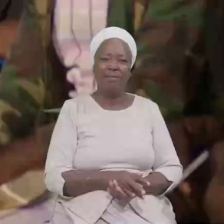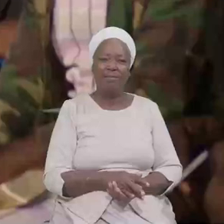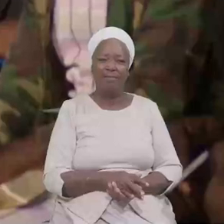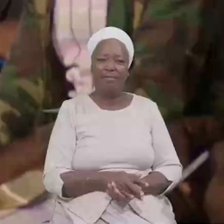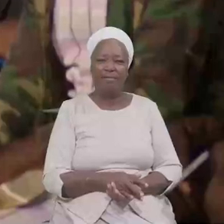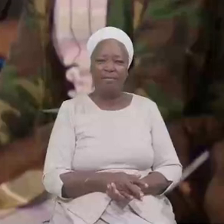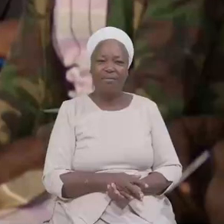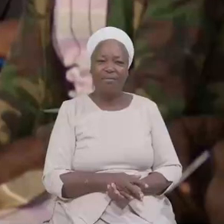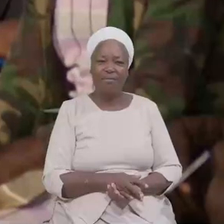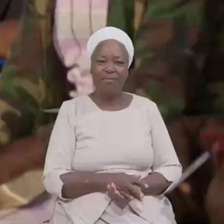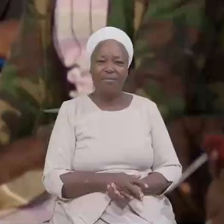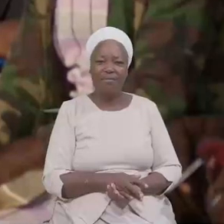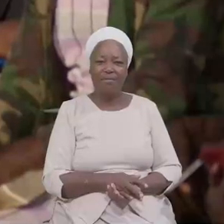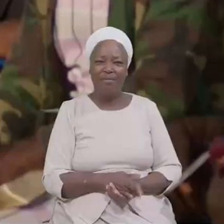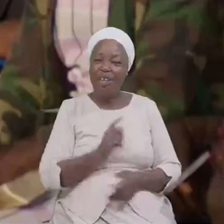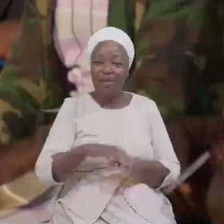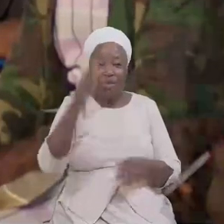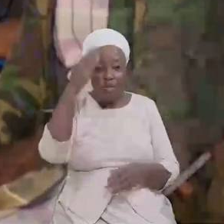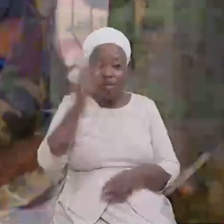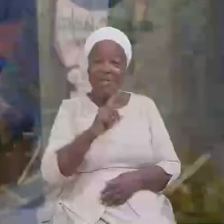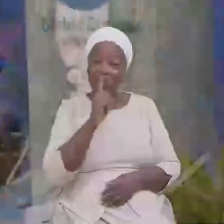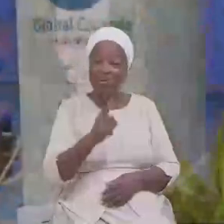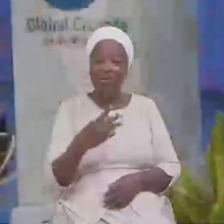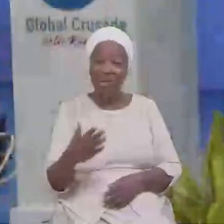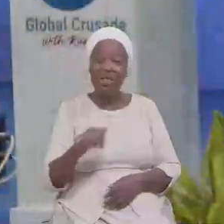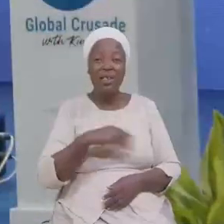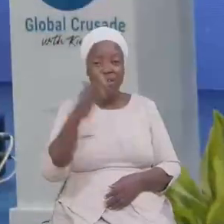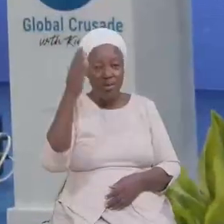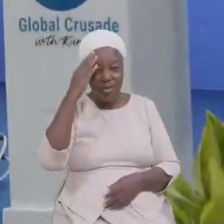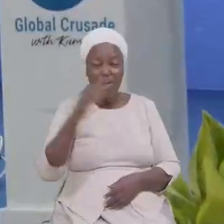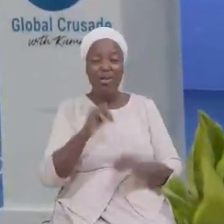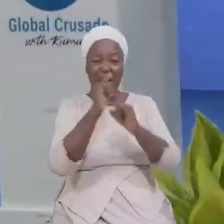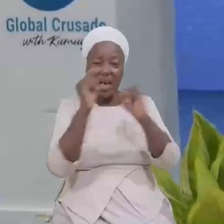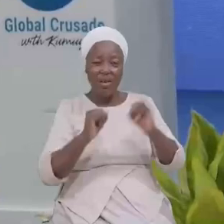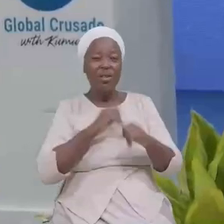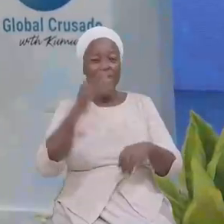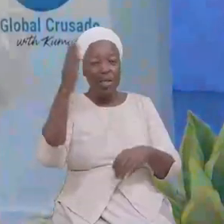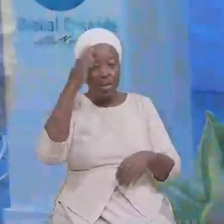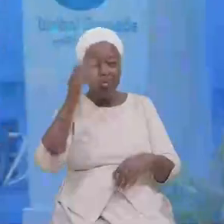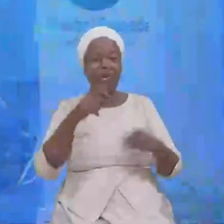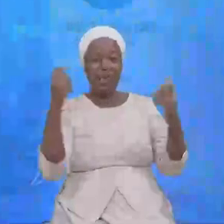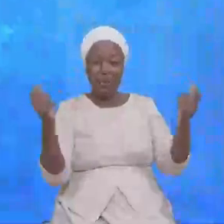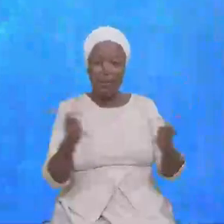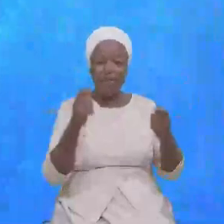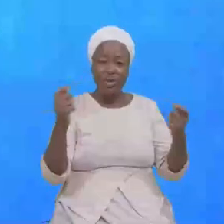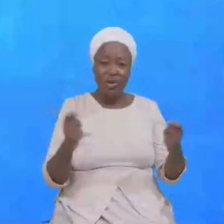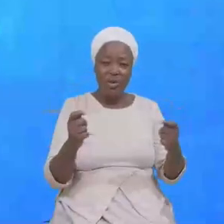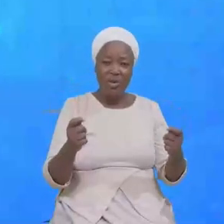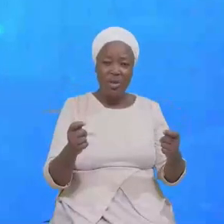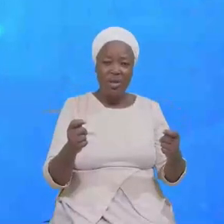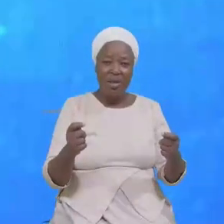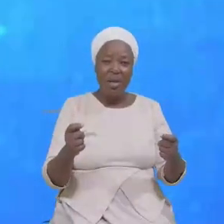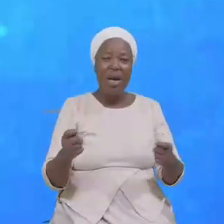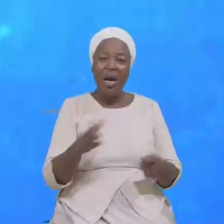Ils connaissent la religion. Ils connaissent les rituels. Ils connaissent les célébrations. Nous devons connaître quelque